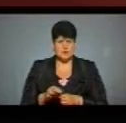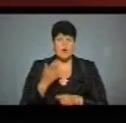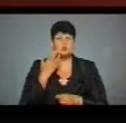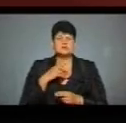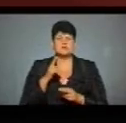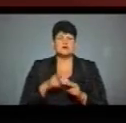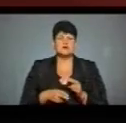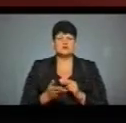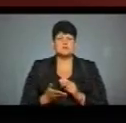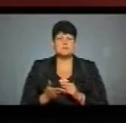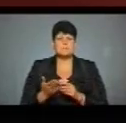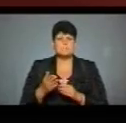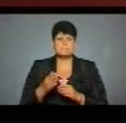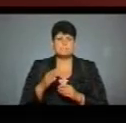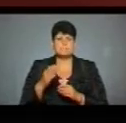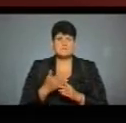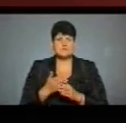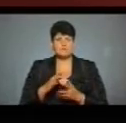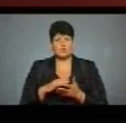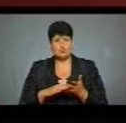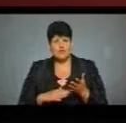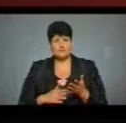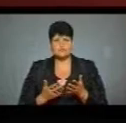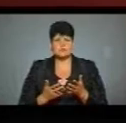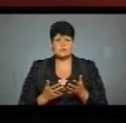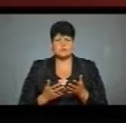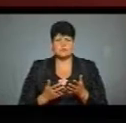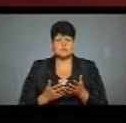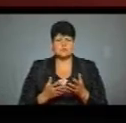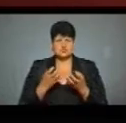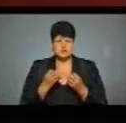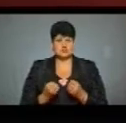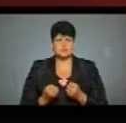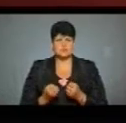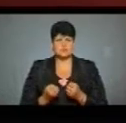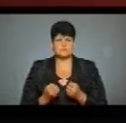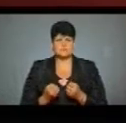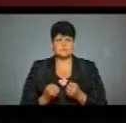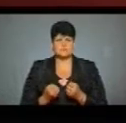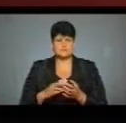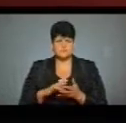завершиться цей пільговий період, чи продовжували розмитнювати автівки жителі області?